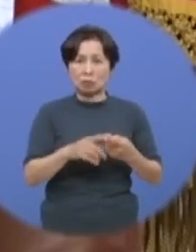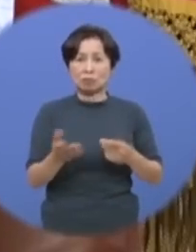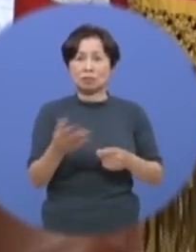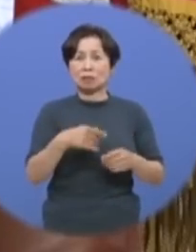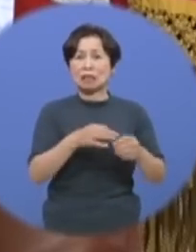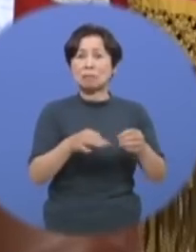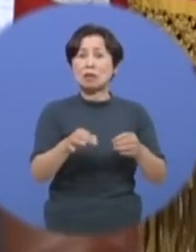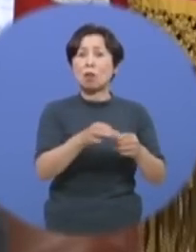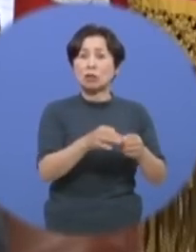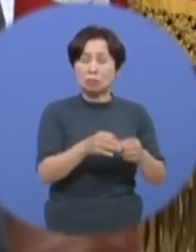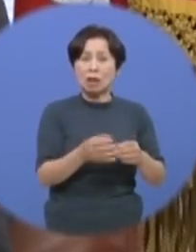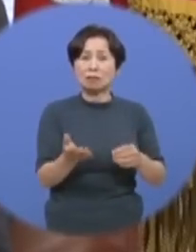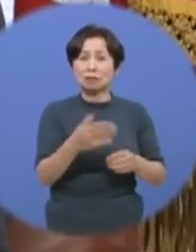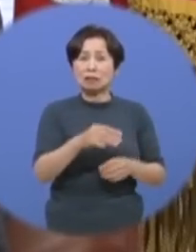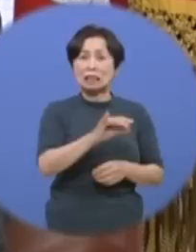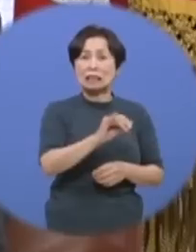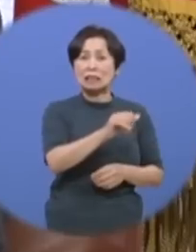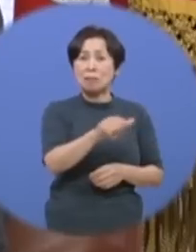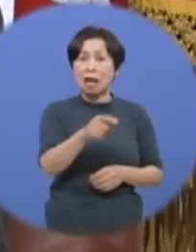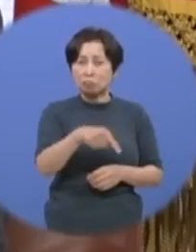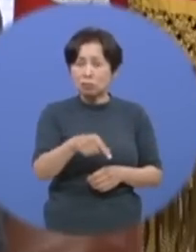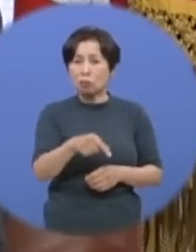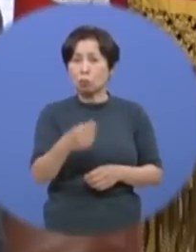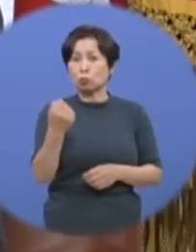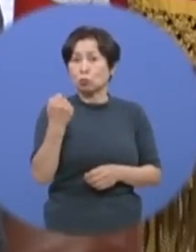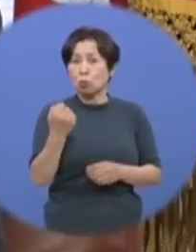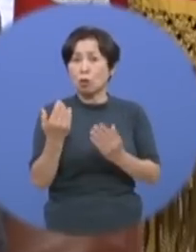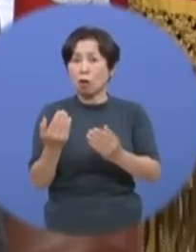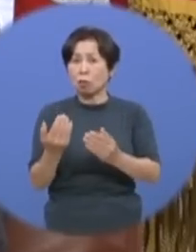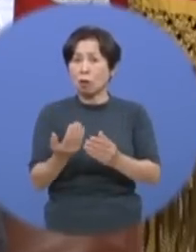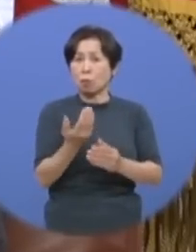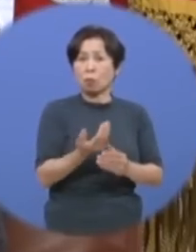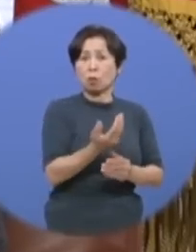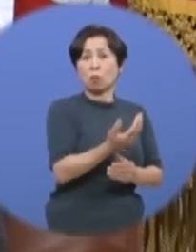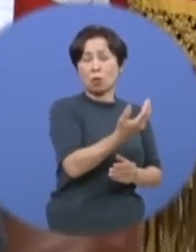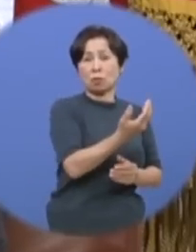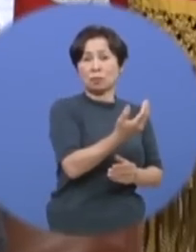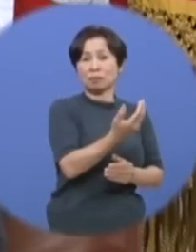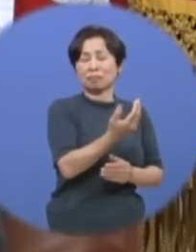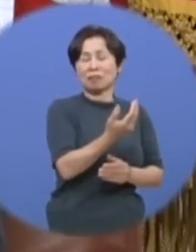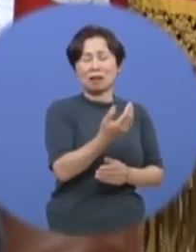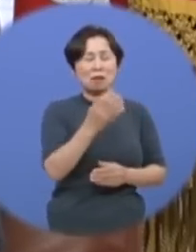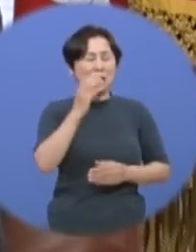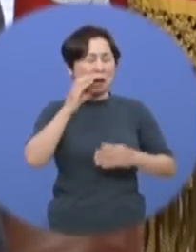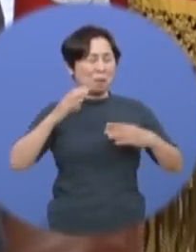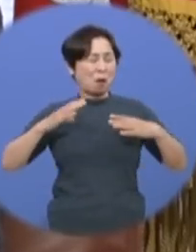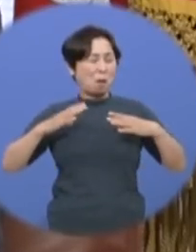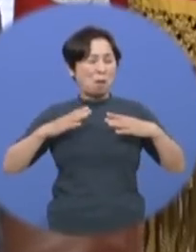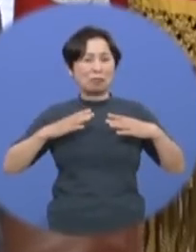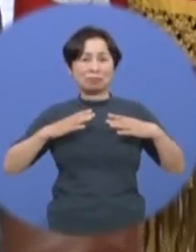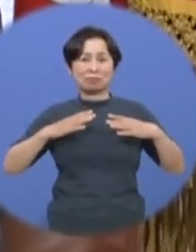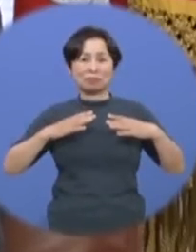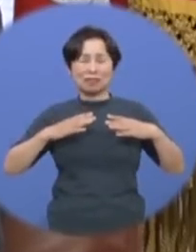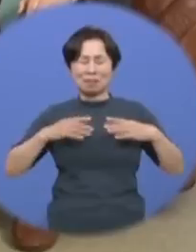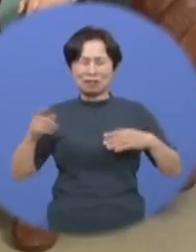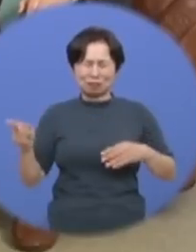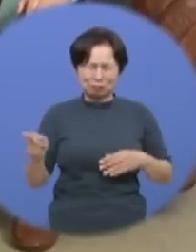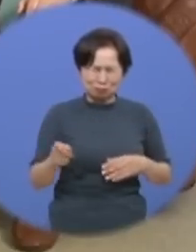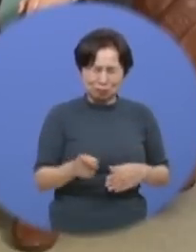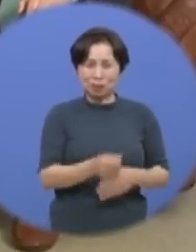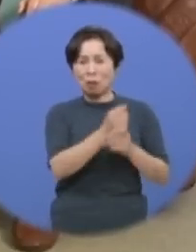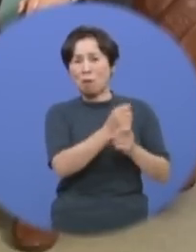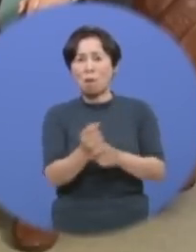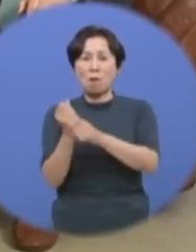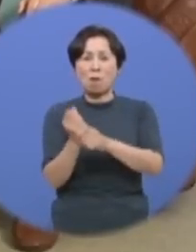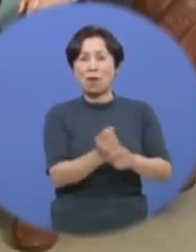釣っ次へし分なんか和歌山の中埃みたいななってねそれでずっと応援しててまあ